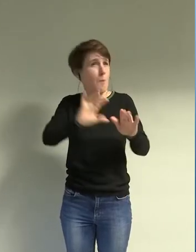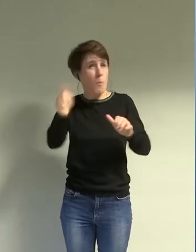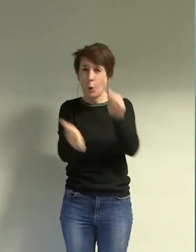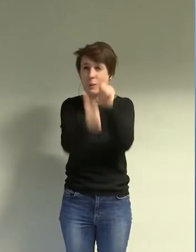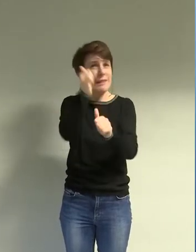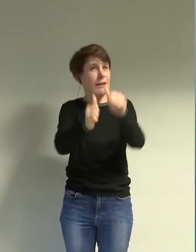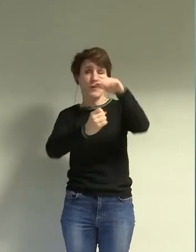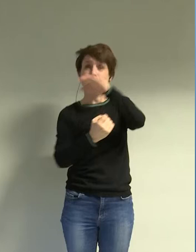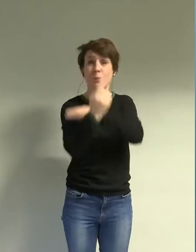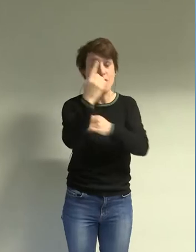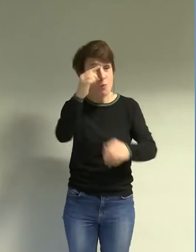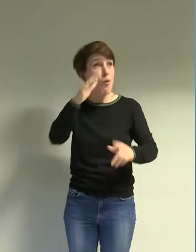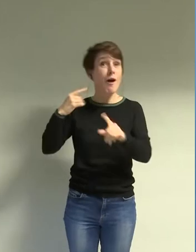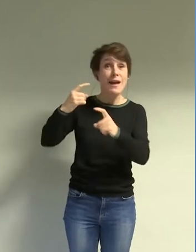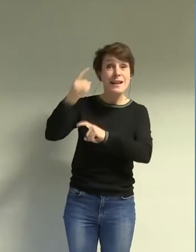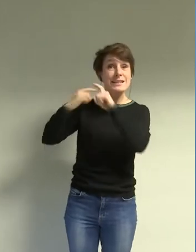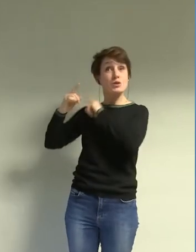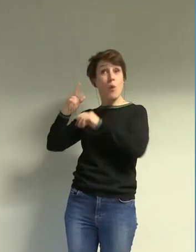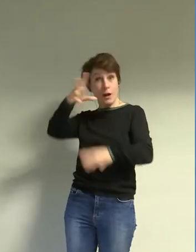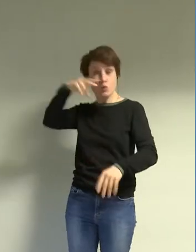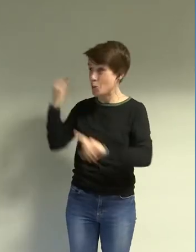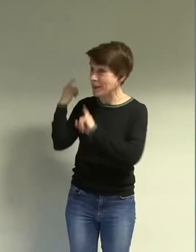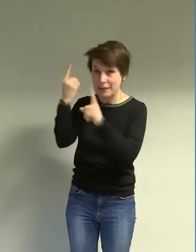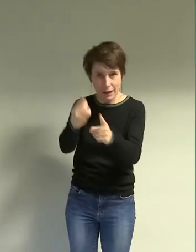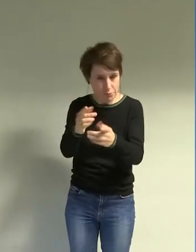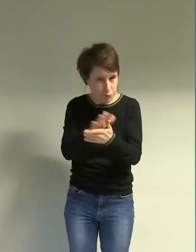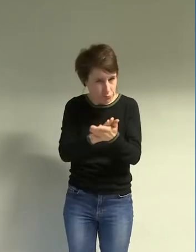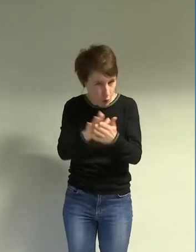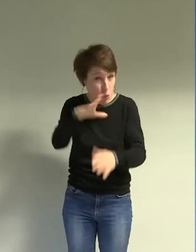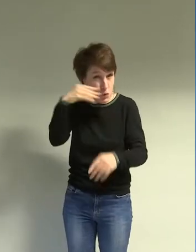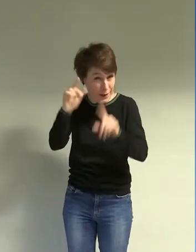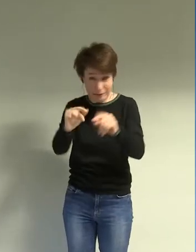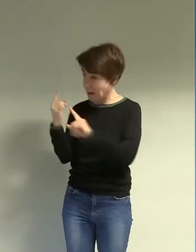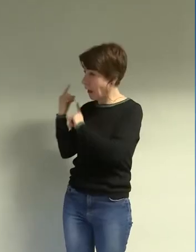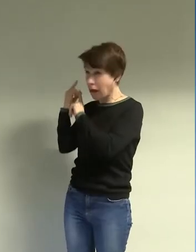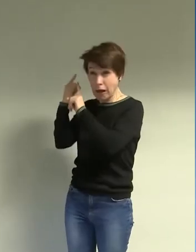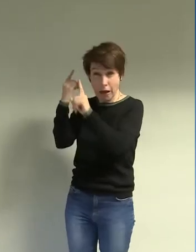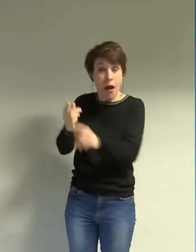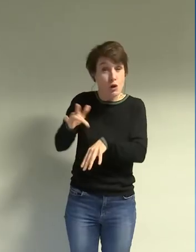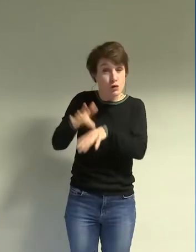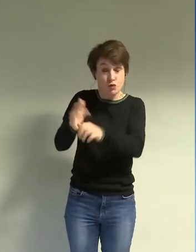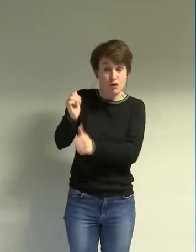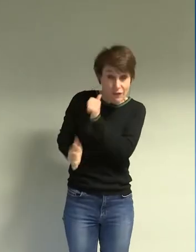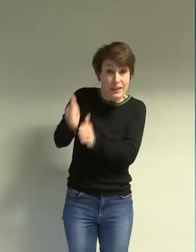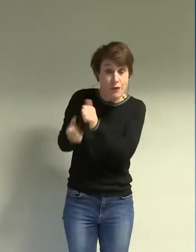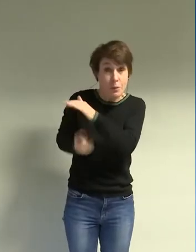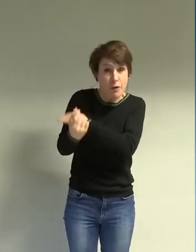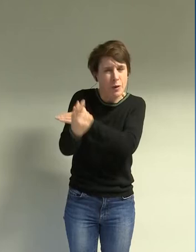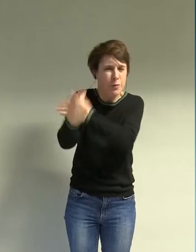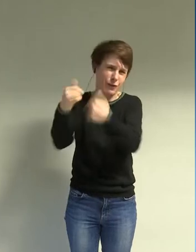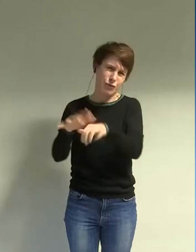comme si elle vous avait attendu l'humanité pour faire face à des défis inédits car contrairement à ce que vous